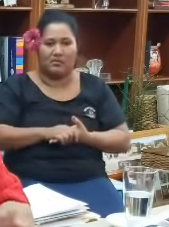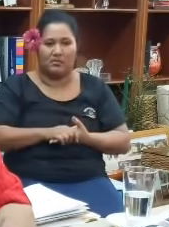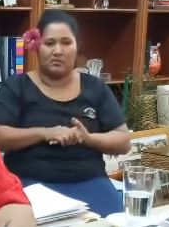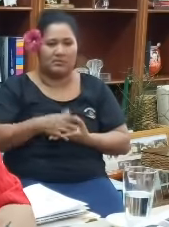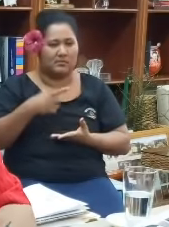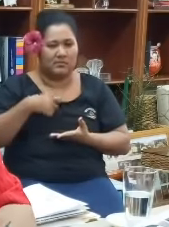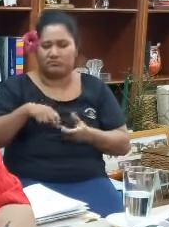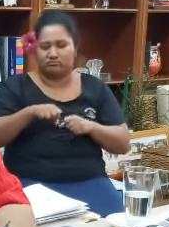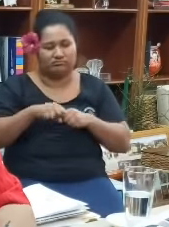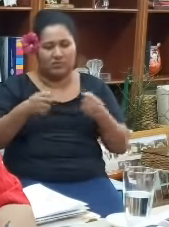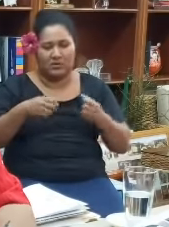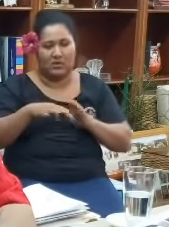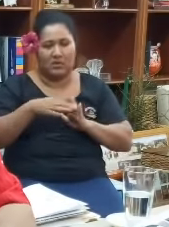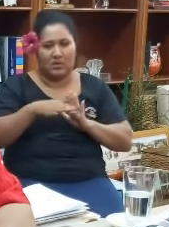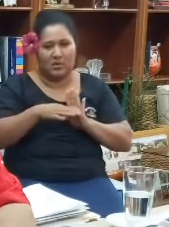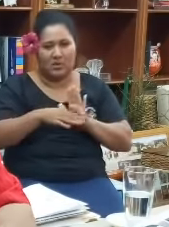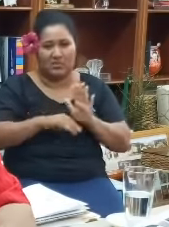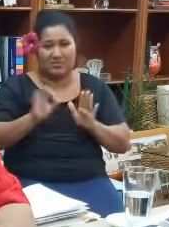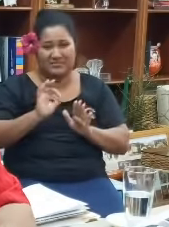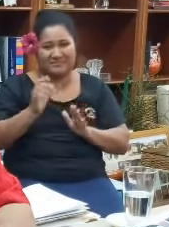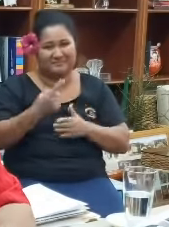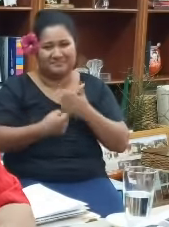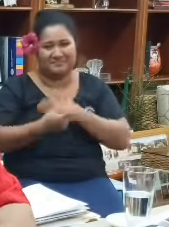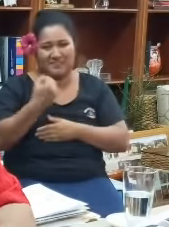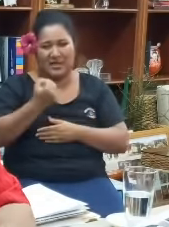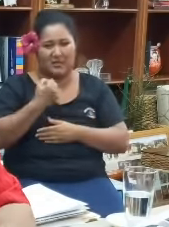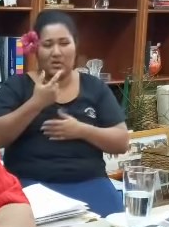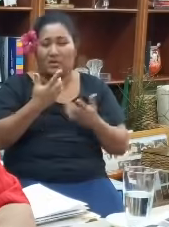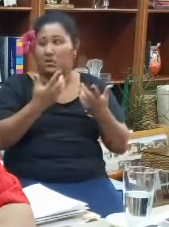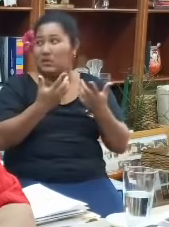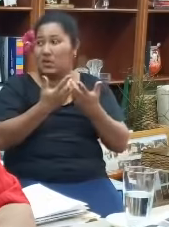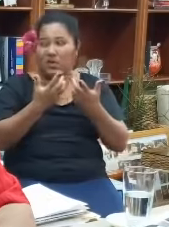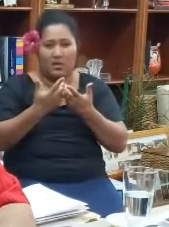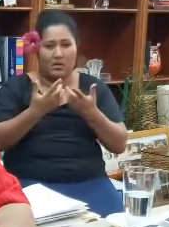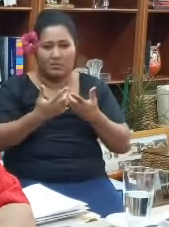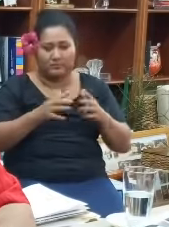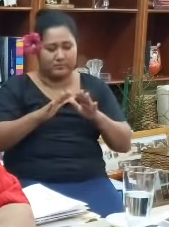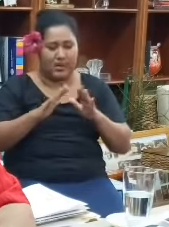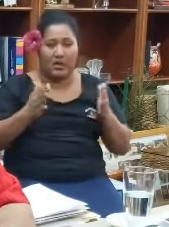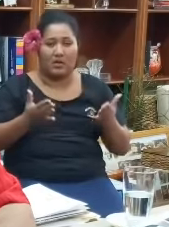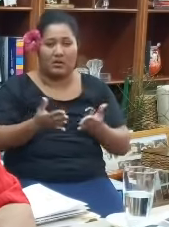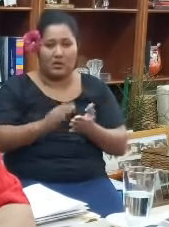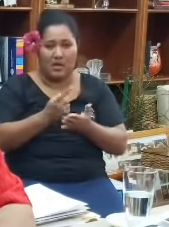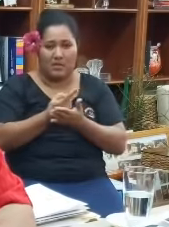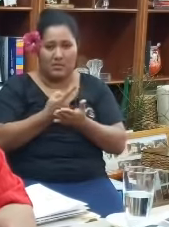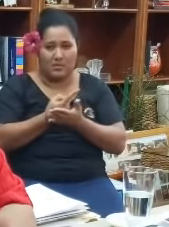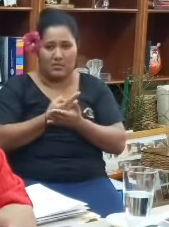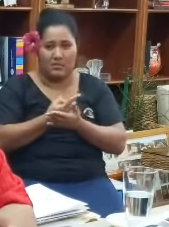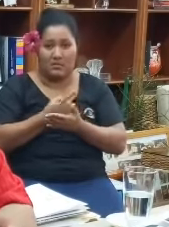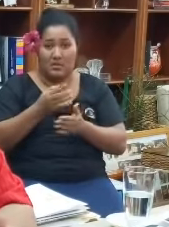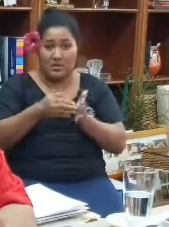soli tu la fono e lenga sa mo mo wai al mo kwa ke leo fare kongu le kupu mo i atonga